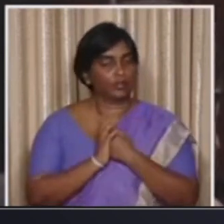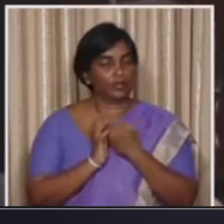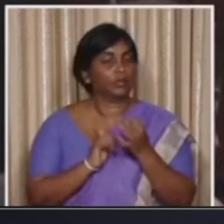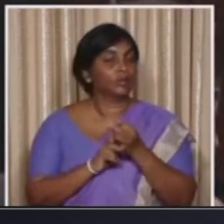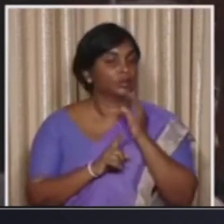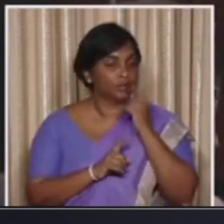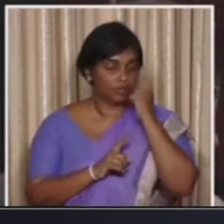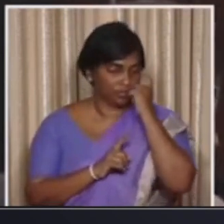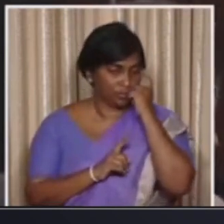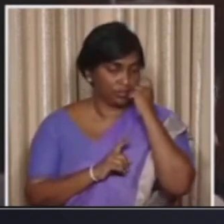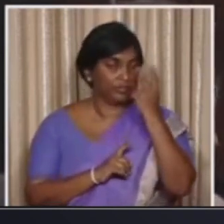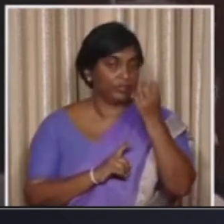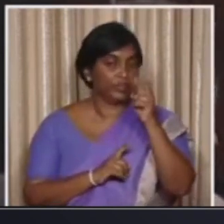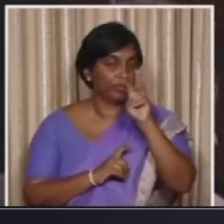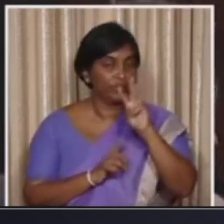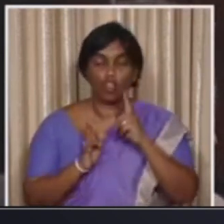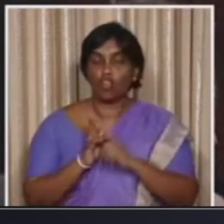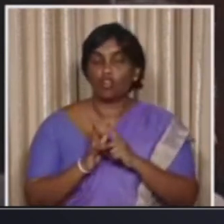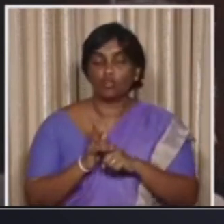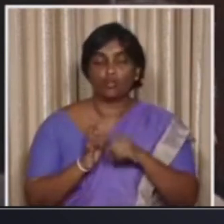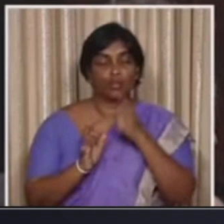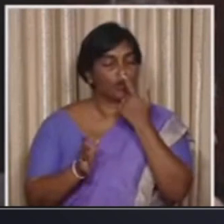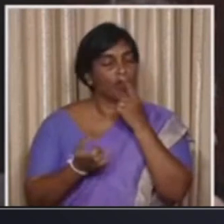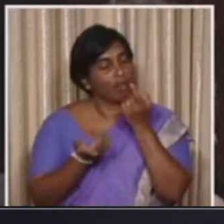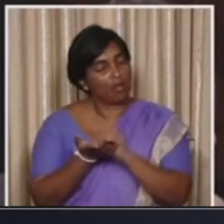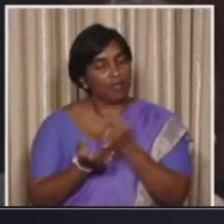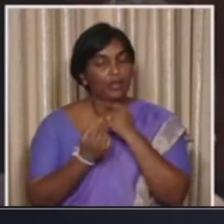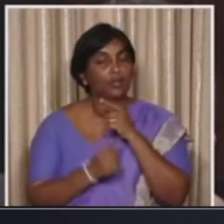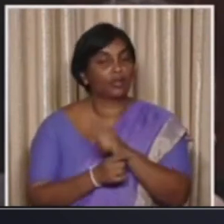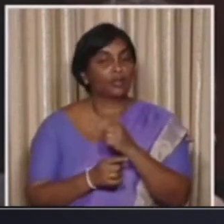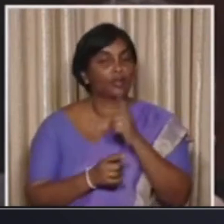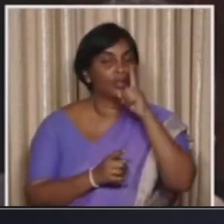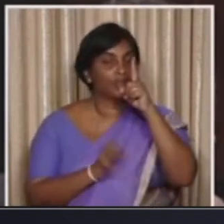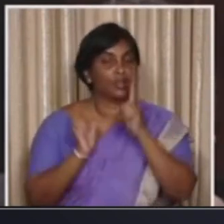sabhapathumani 2020 ඔක්තෝබර් මාසේ මැන්නා මේක. ඒක එනවා රුපියල්